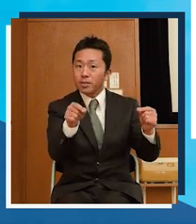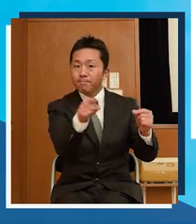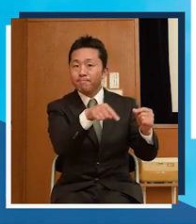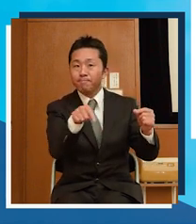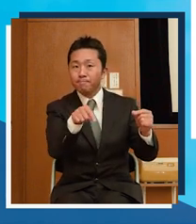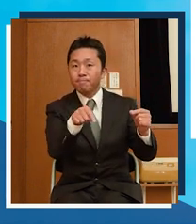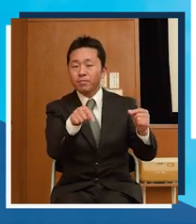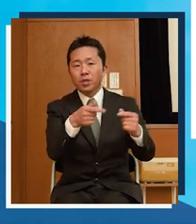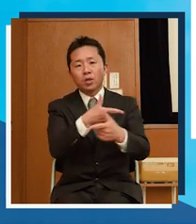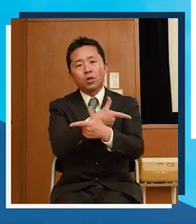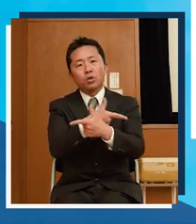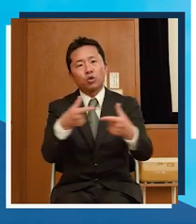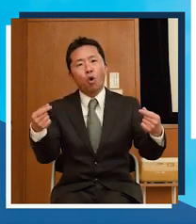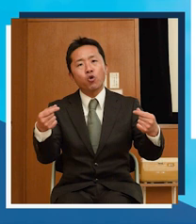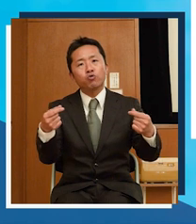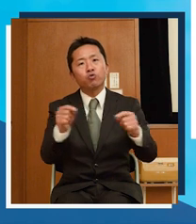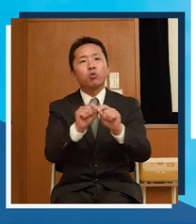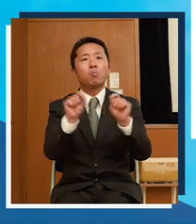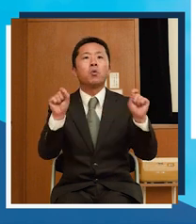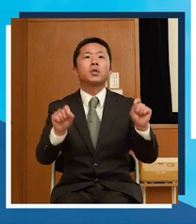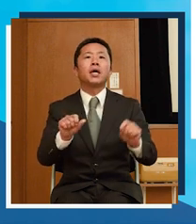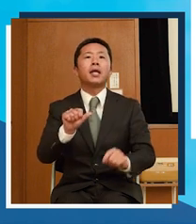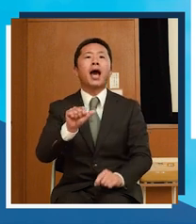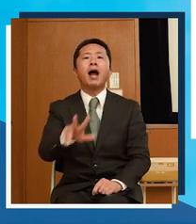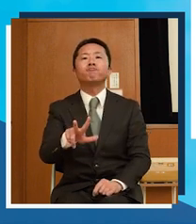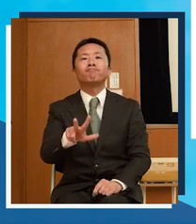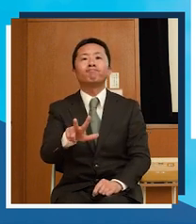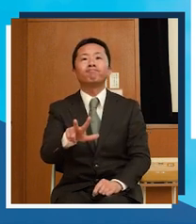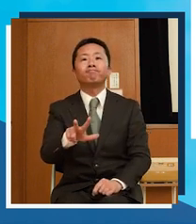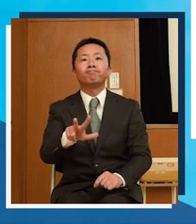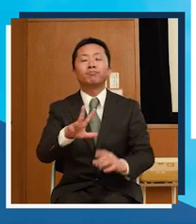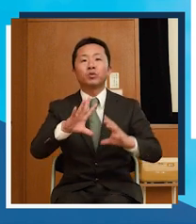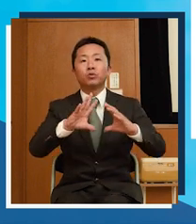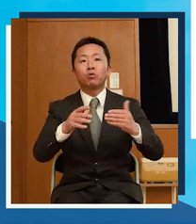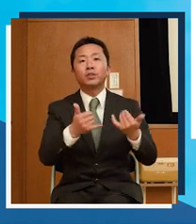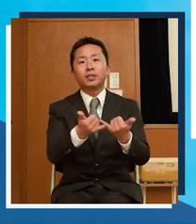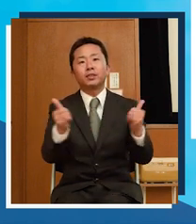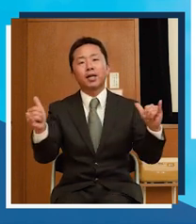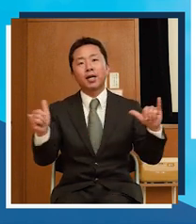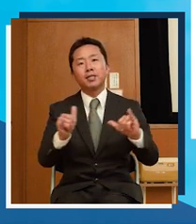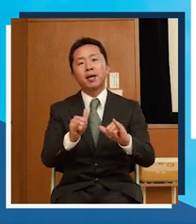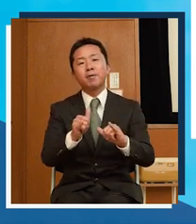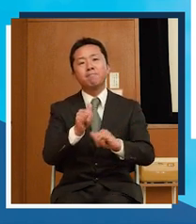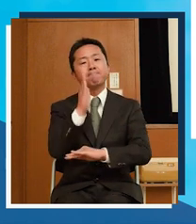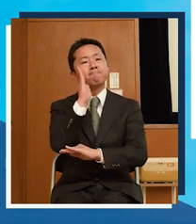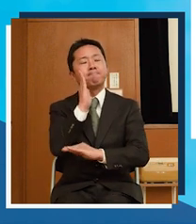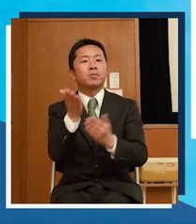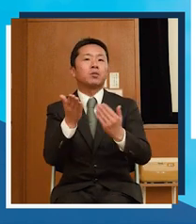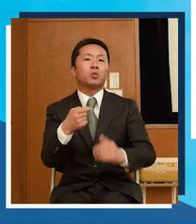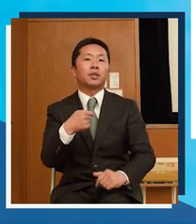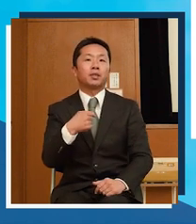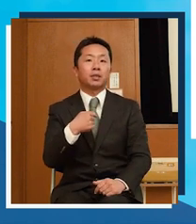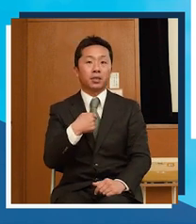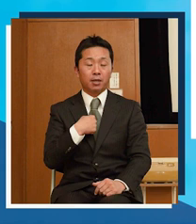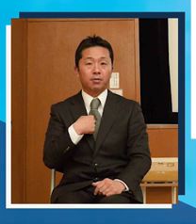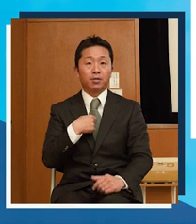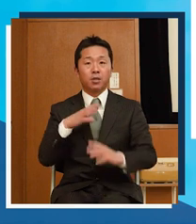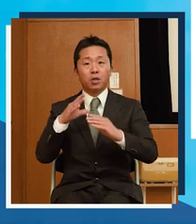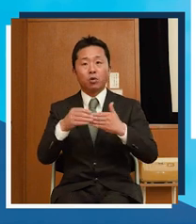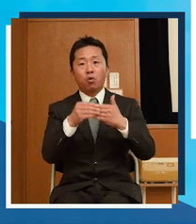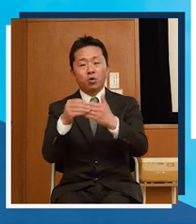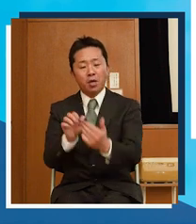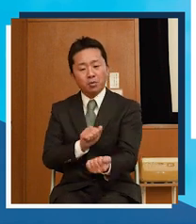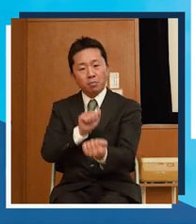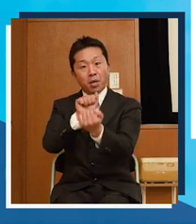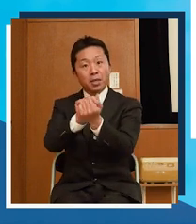も共通関連する問題であるということを国際社会で訴えさせていただきました国連関係者との面談で